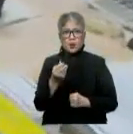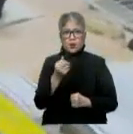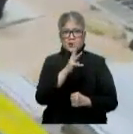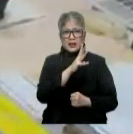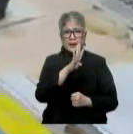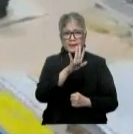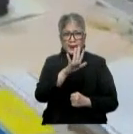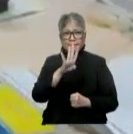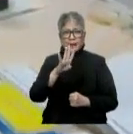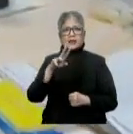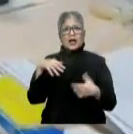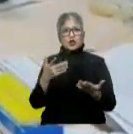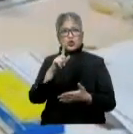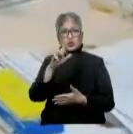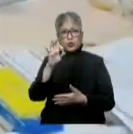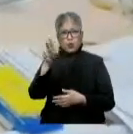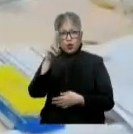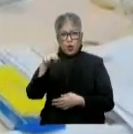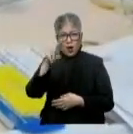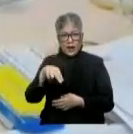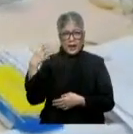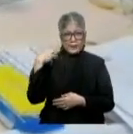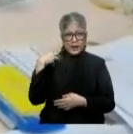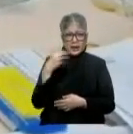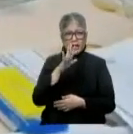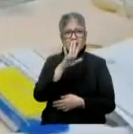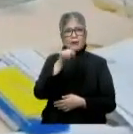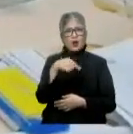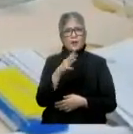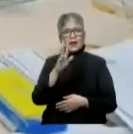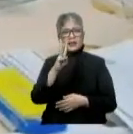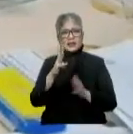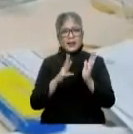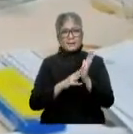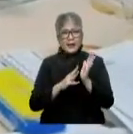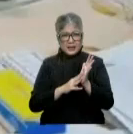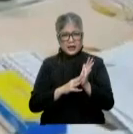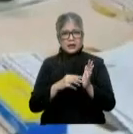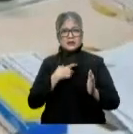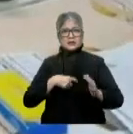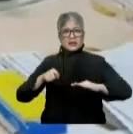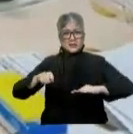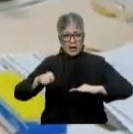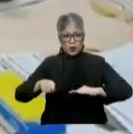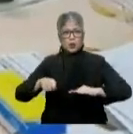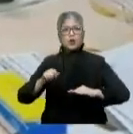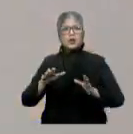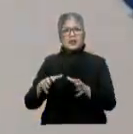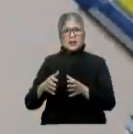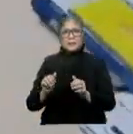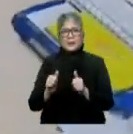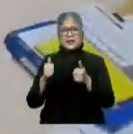senilai 5,3 miliar disita oleh tim penyidik Kejaksaan Agung tim juga berhasil menemukan